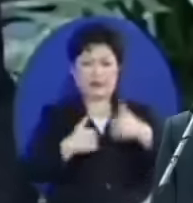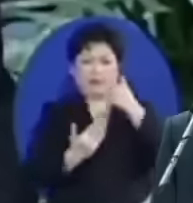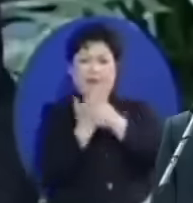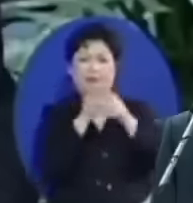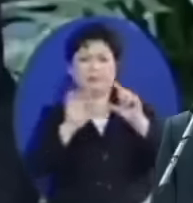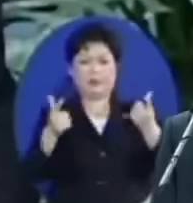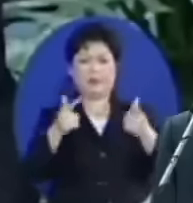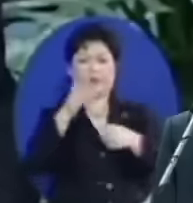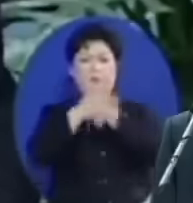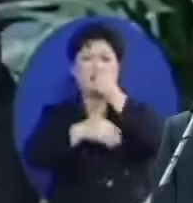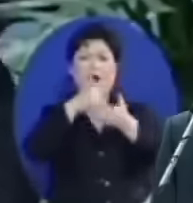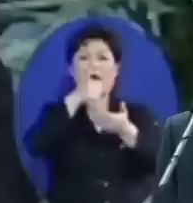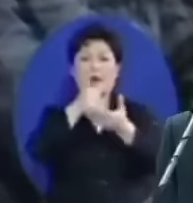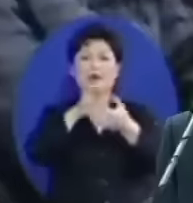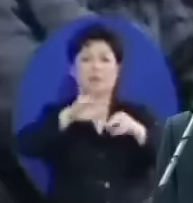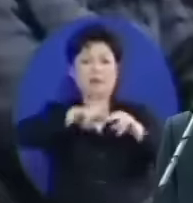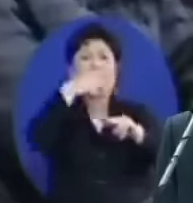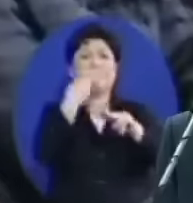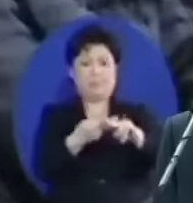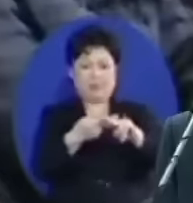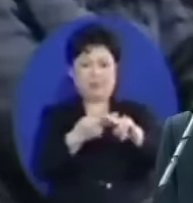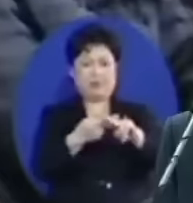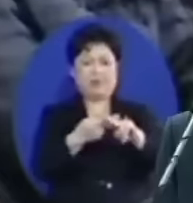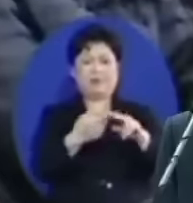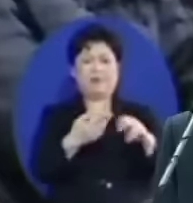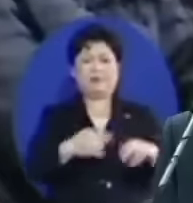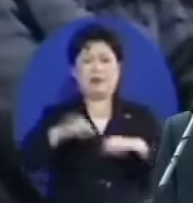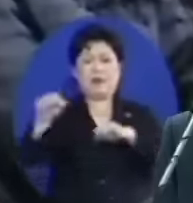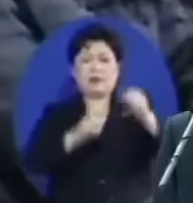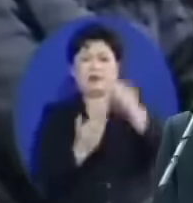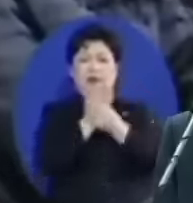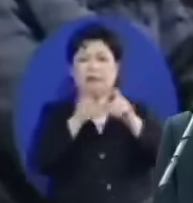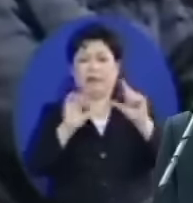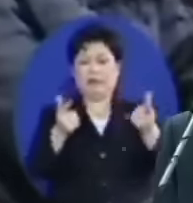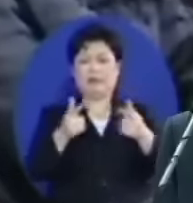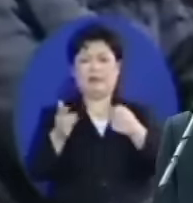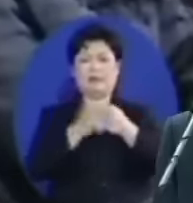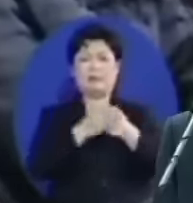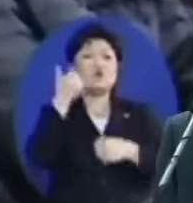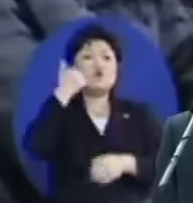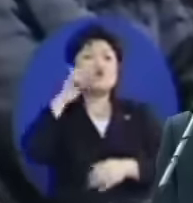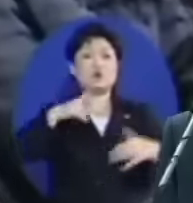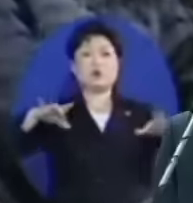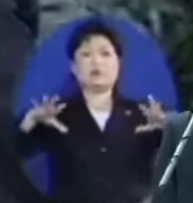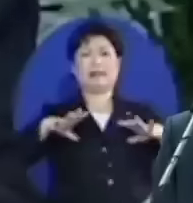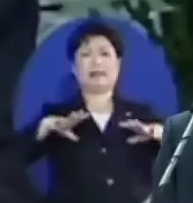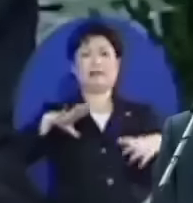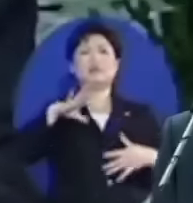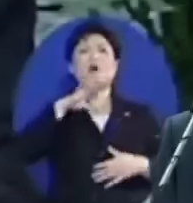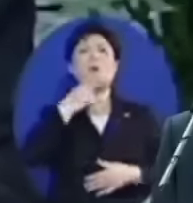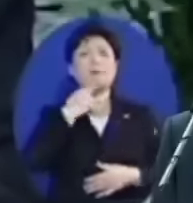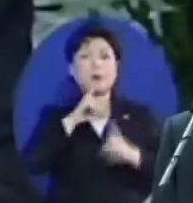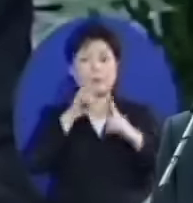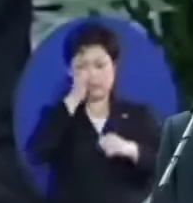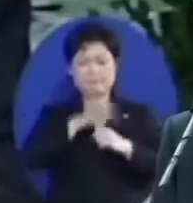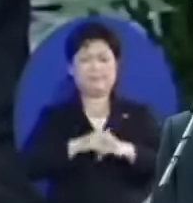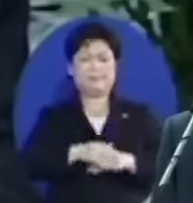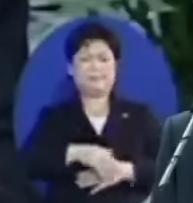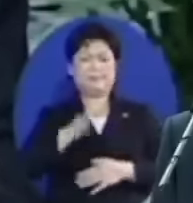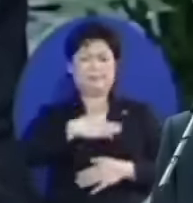것이 아니요 하나님의 선물입니다. 행위에서 난 것이 아니니 아무도 자랑할 것이 없습니다. 아